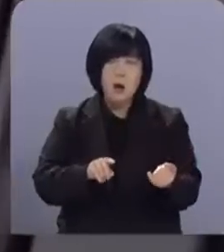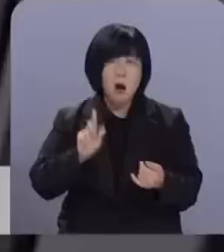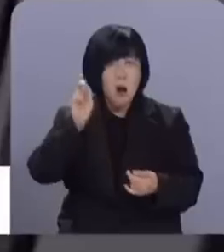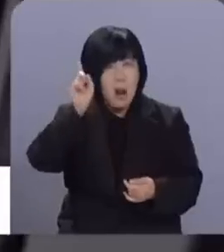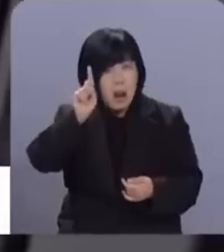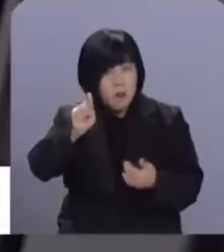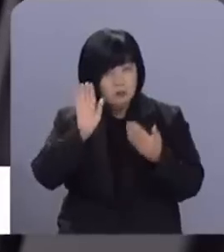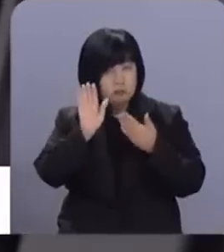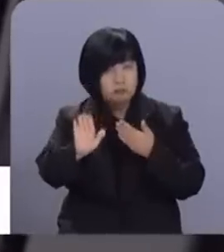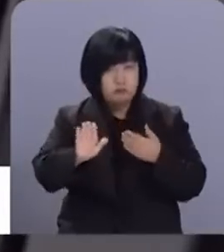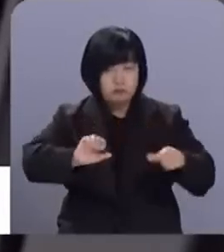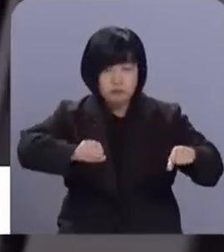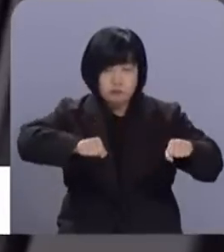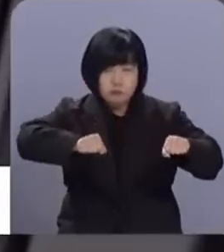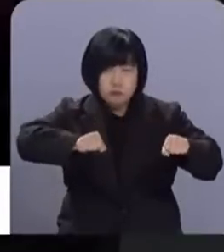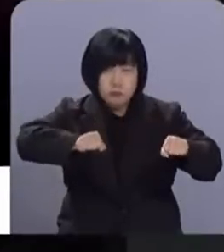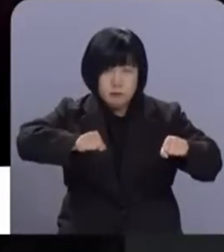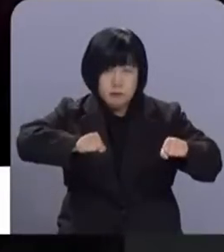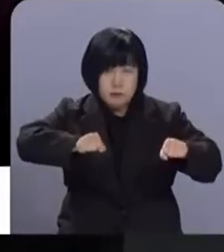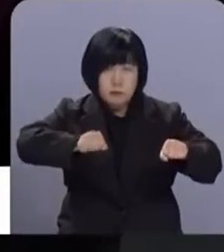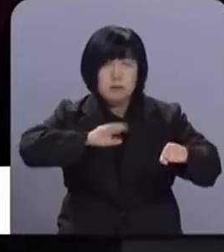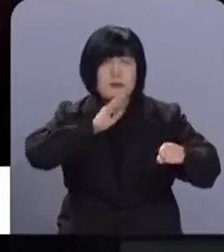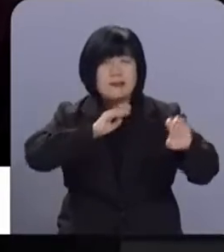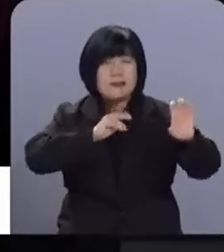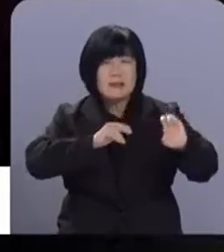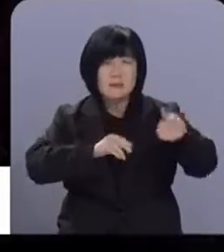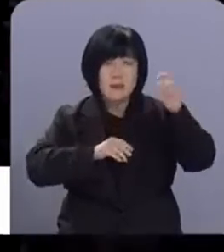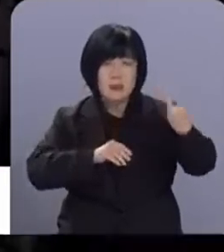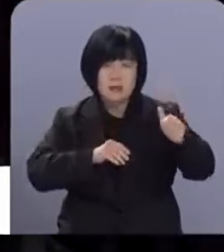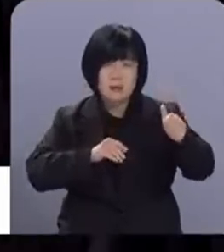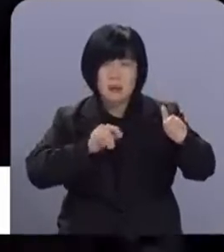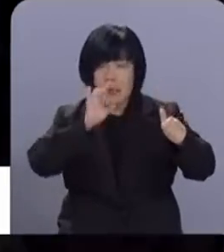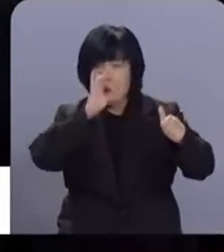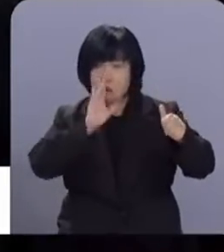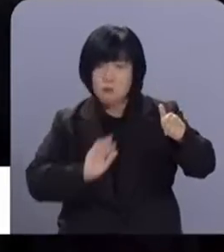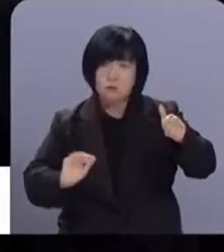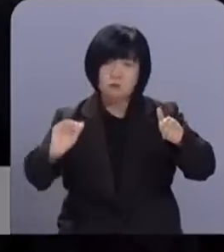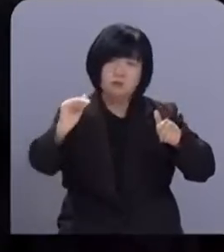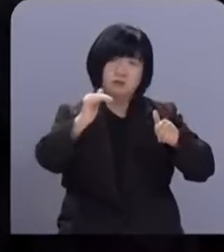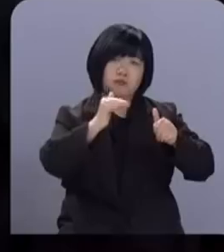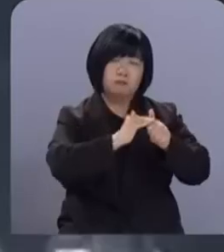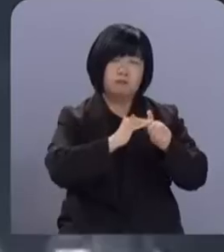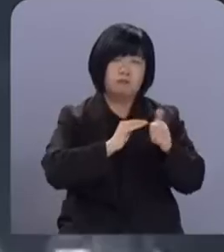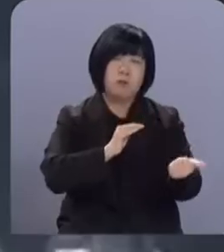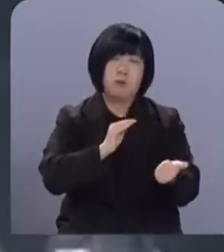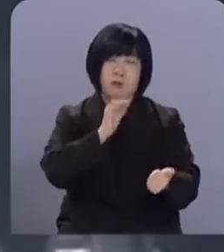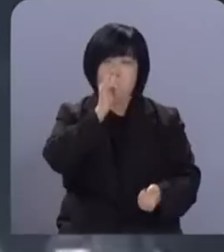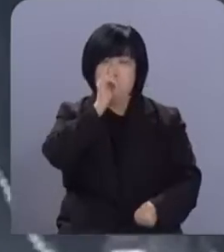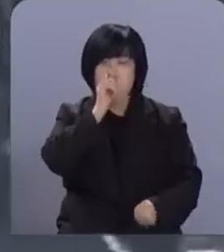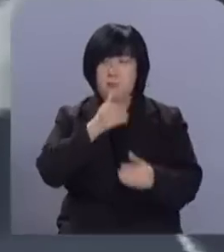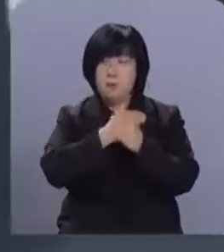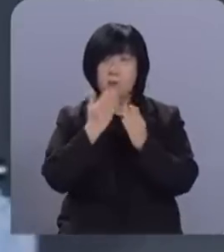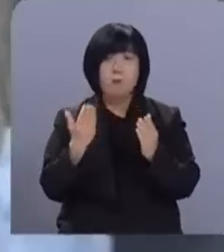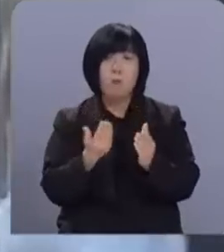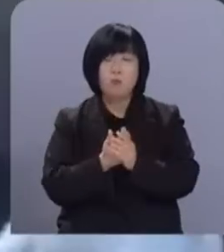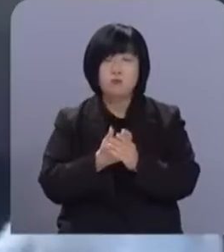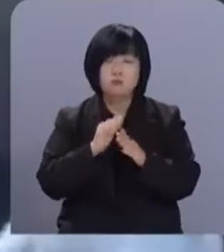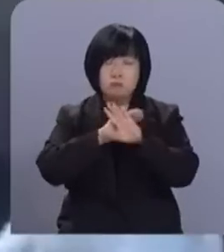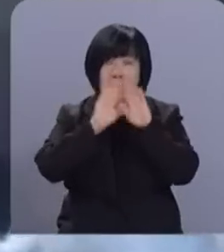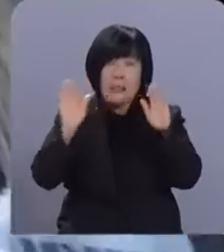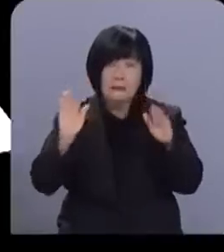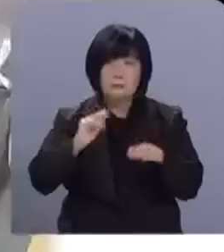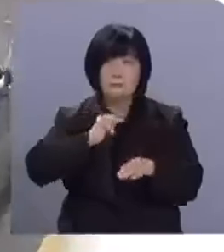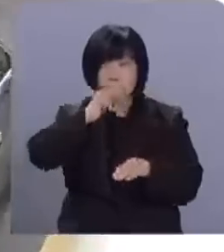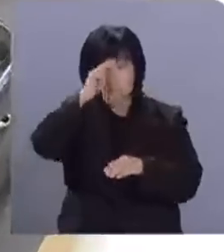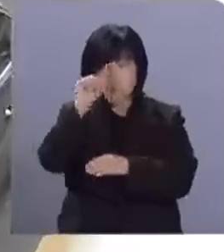뒤 오토바이를 몰던 40대 가장이 중앙선을 넘어온 음주 차량에 치여 숨졌습니다. 모두 대낮에 일어난